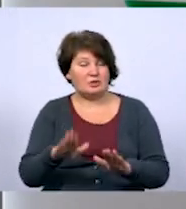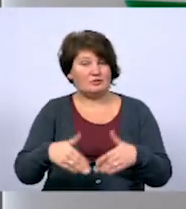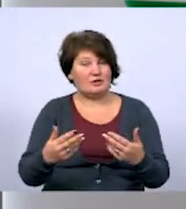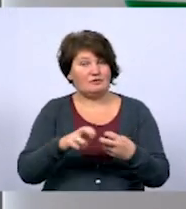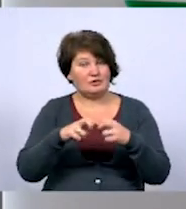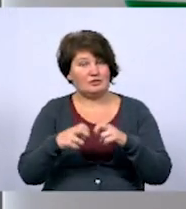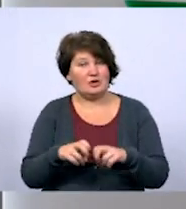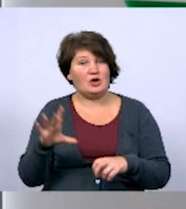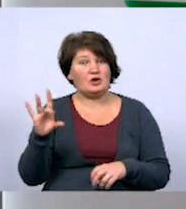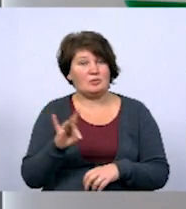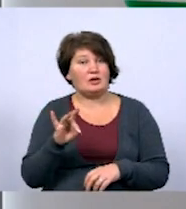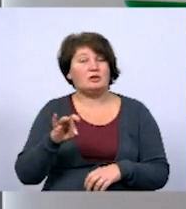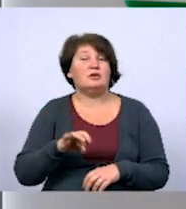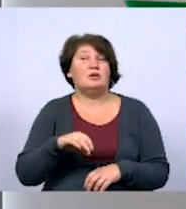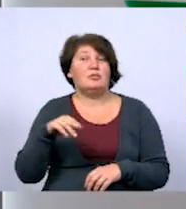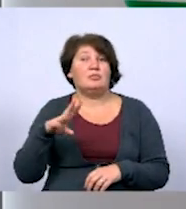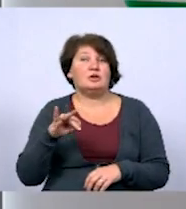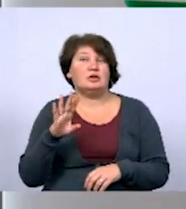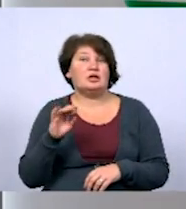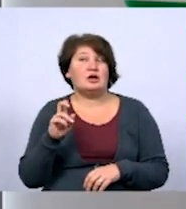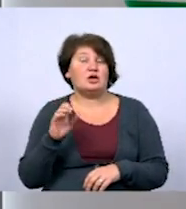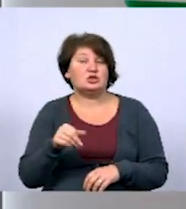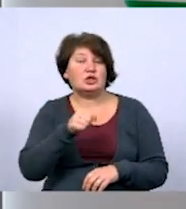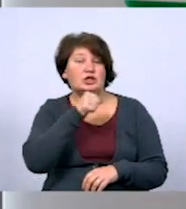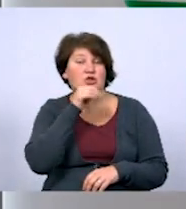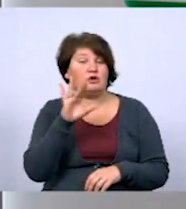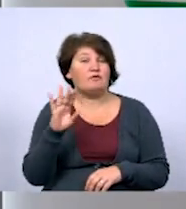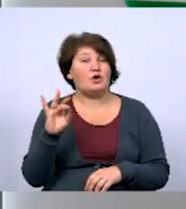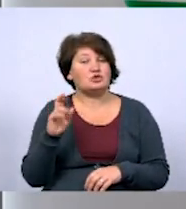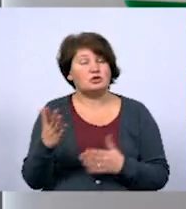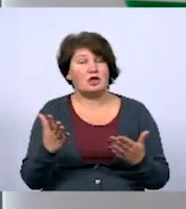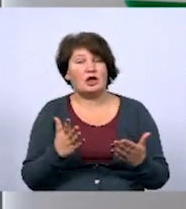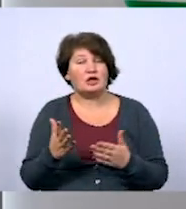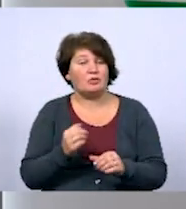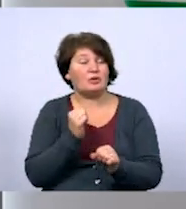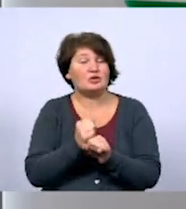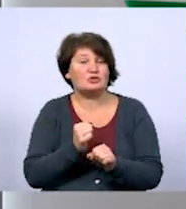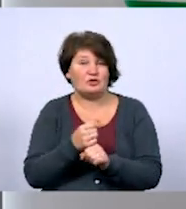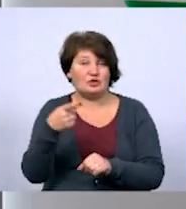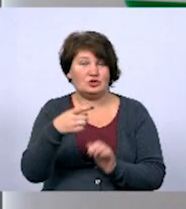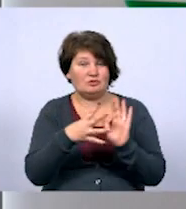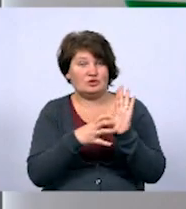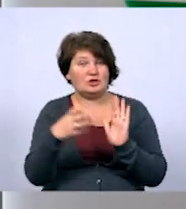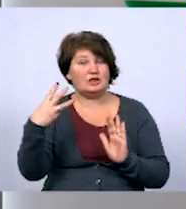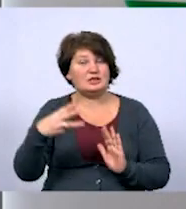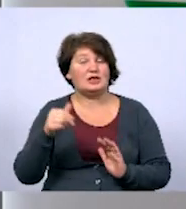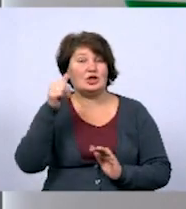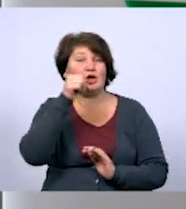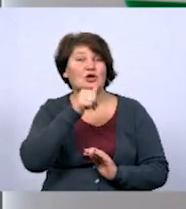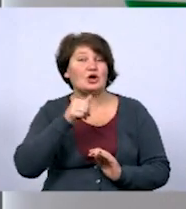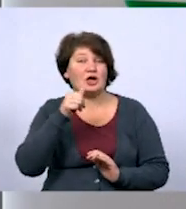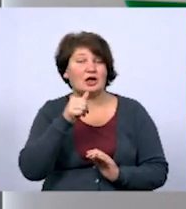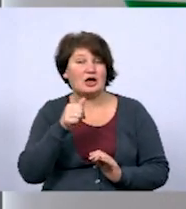Це роман Петра Шекерика Доникового «Дідо Іванчик», над яким автор працював в 1930-х роках.